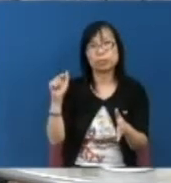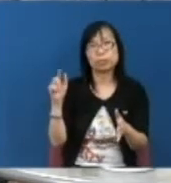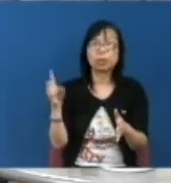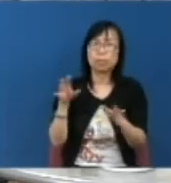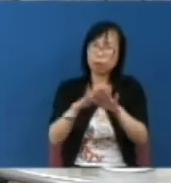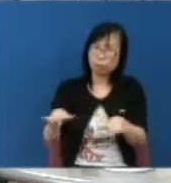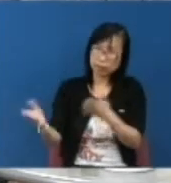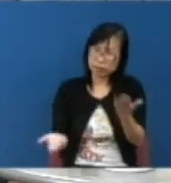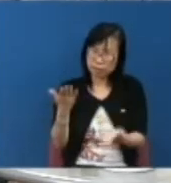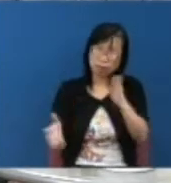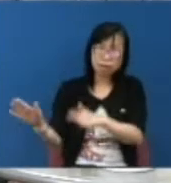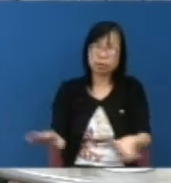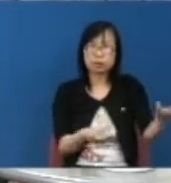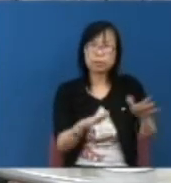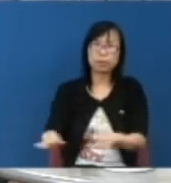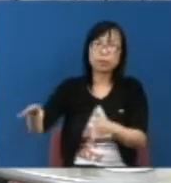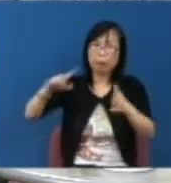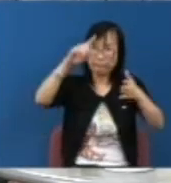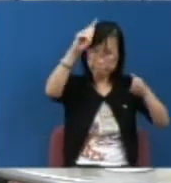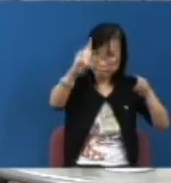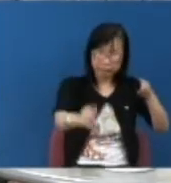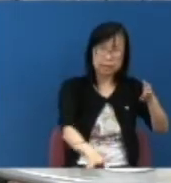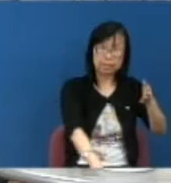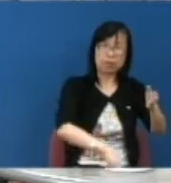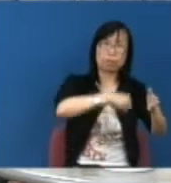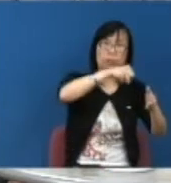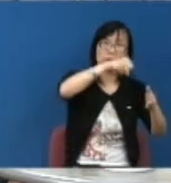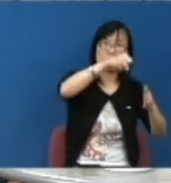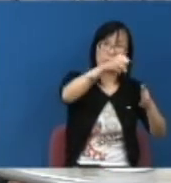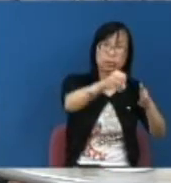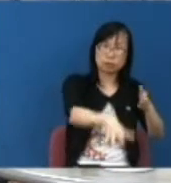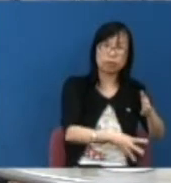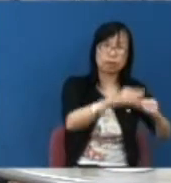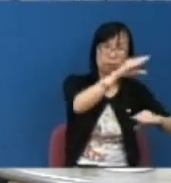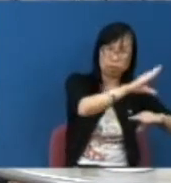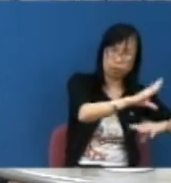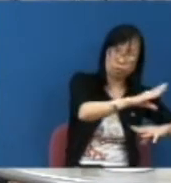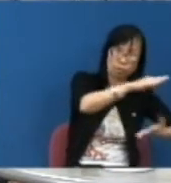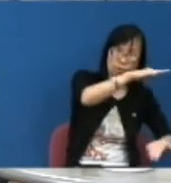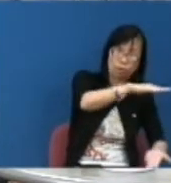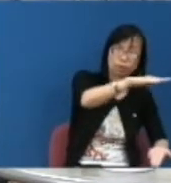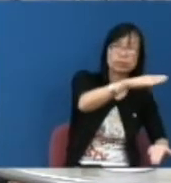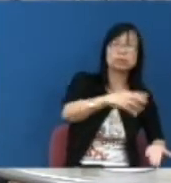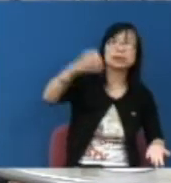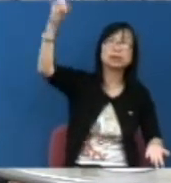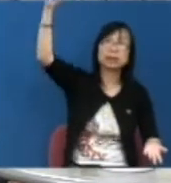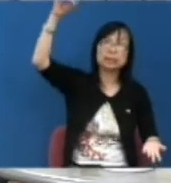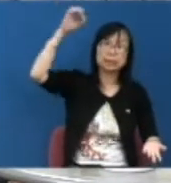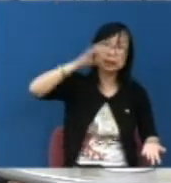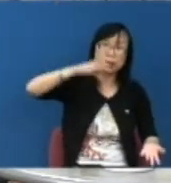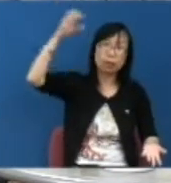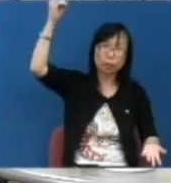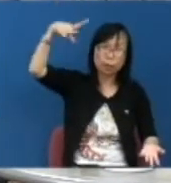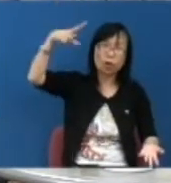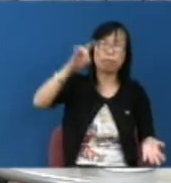海水抽翻落嗰個收集箱、收集缸度啊，咁經過個紫外光燈而再去